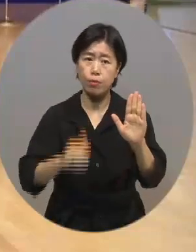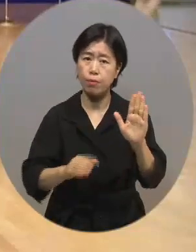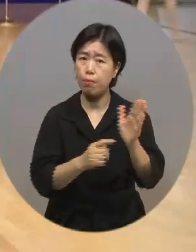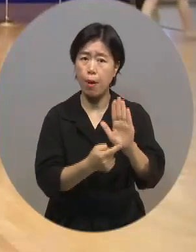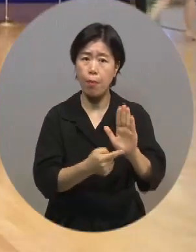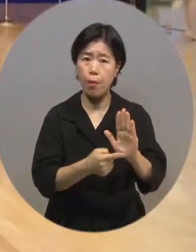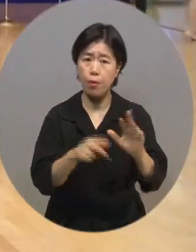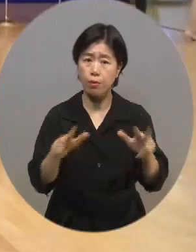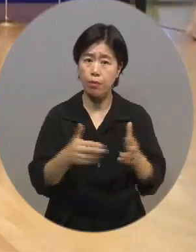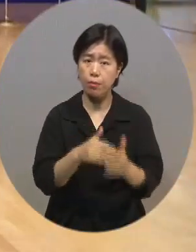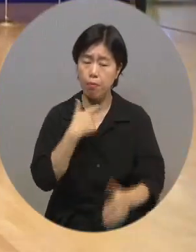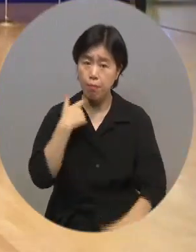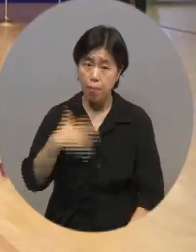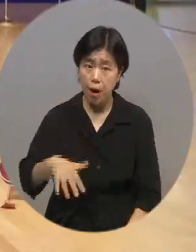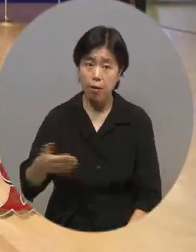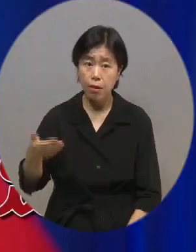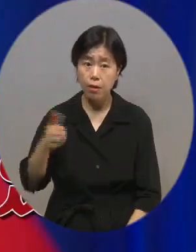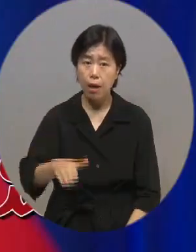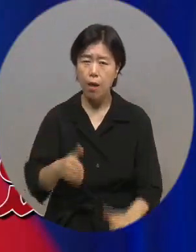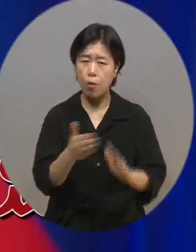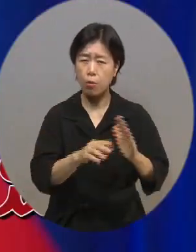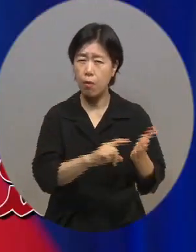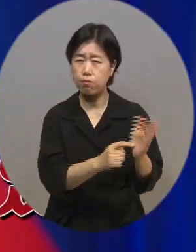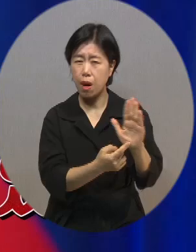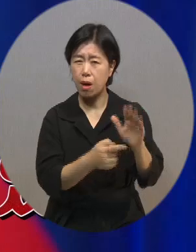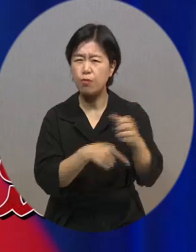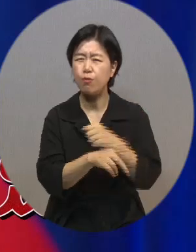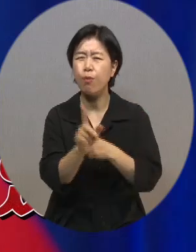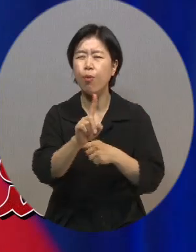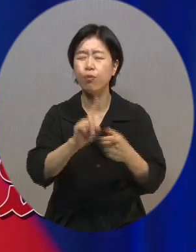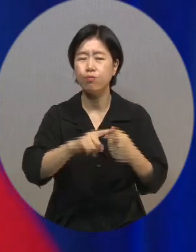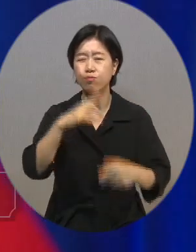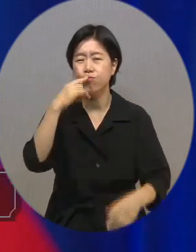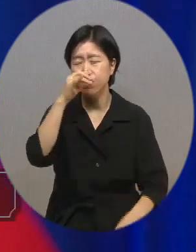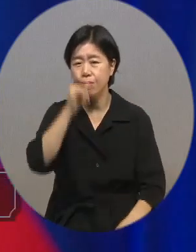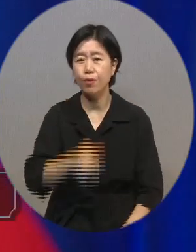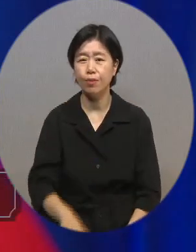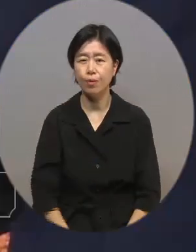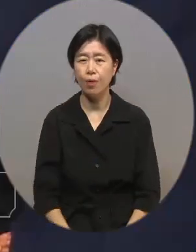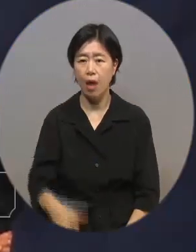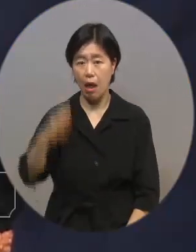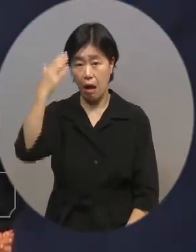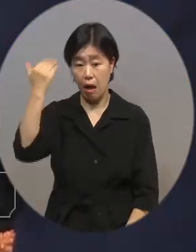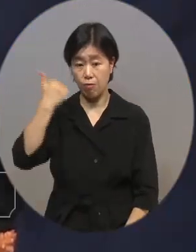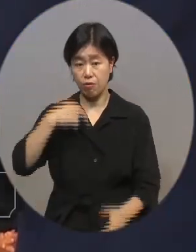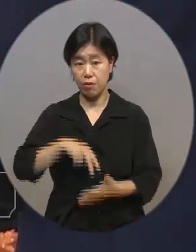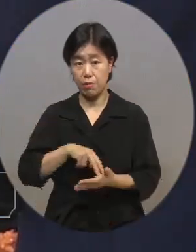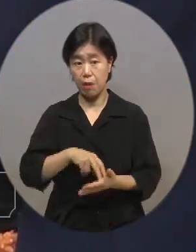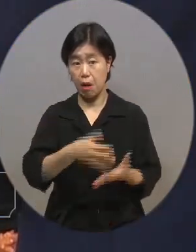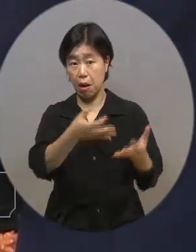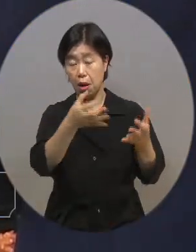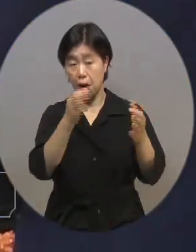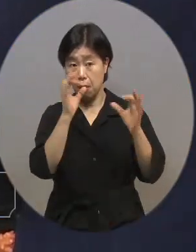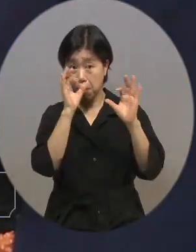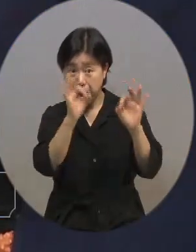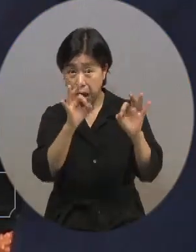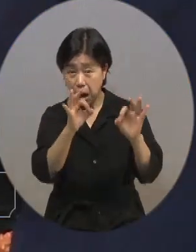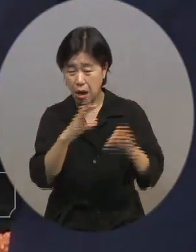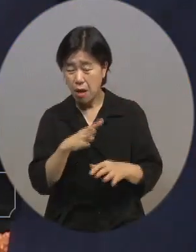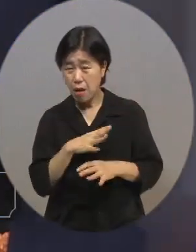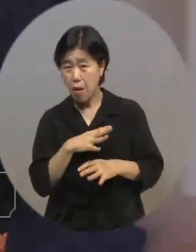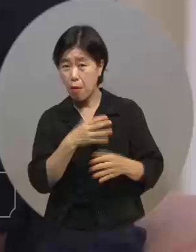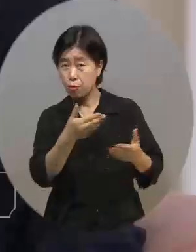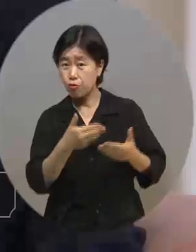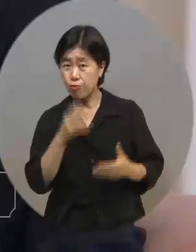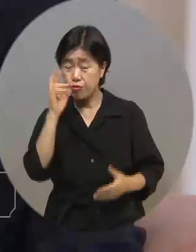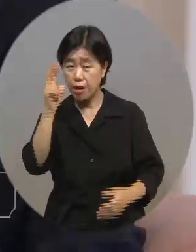사람들이 이렇게 공개적으로 얘기한 거는 분명히 이유가 있다고 봅니다. 제가 보기에는 우리한테 겁도 좀 주고 그 다음에